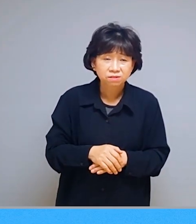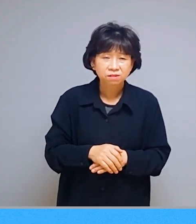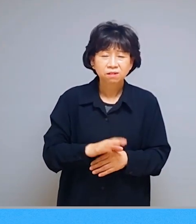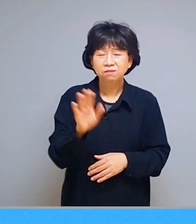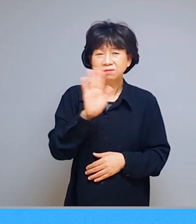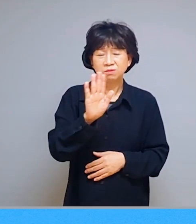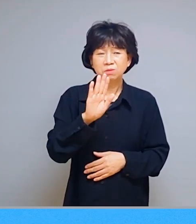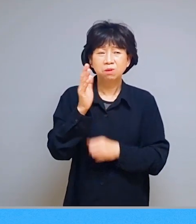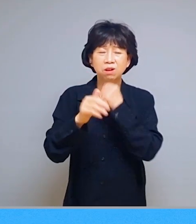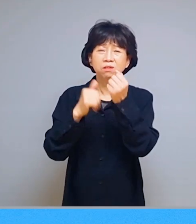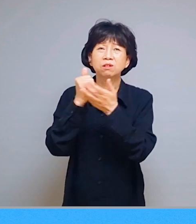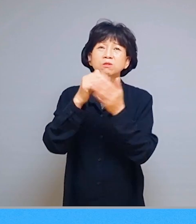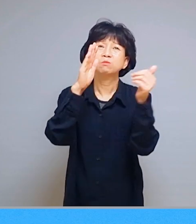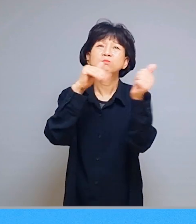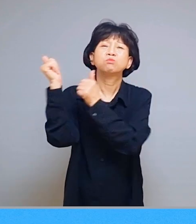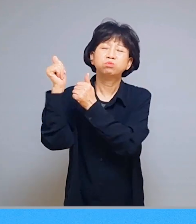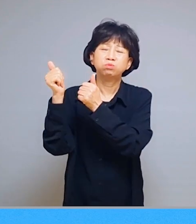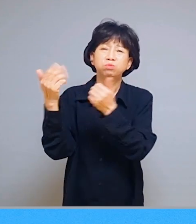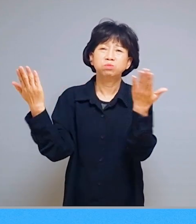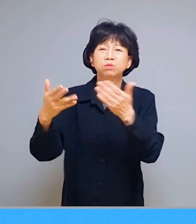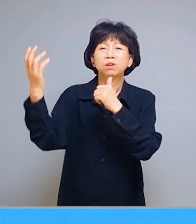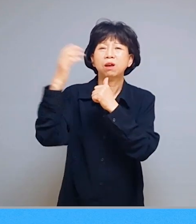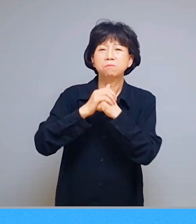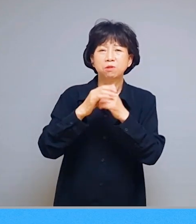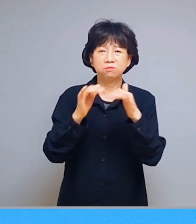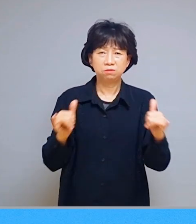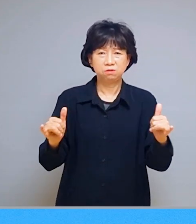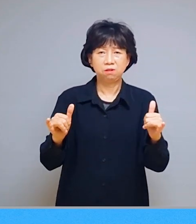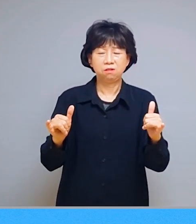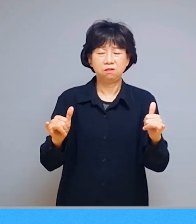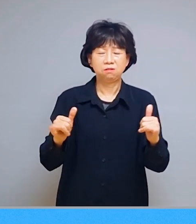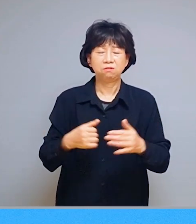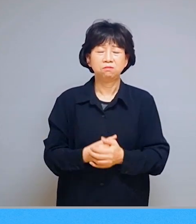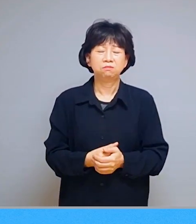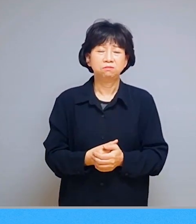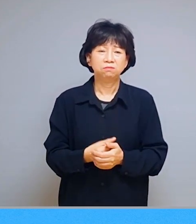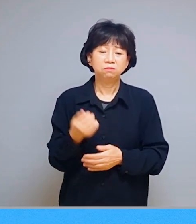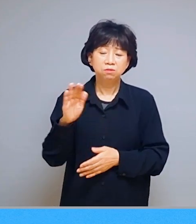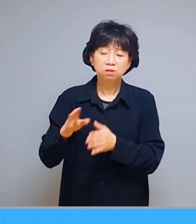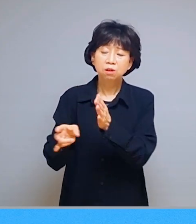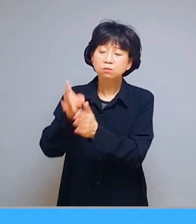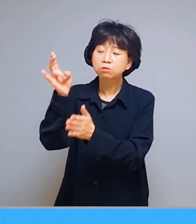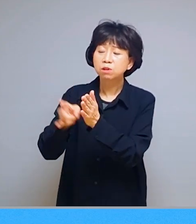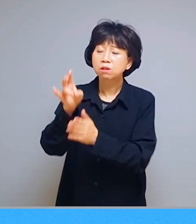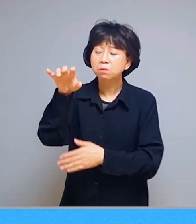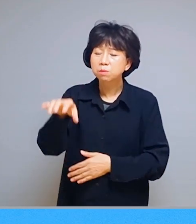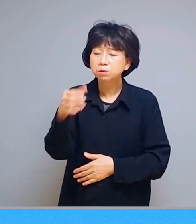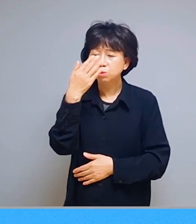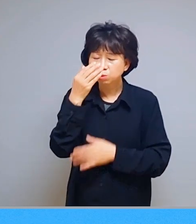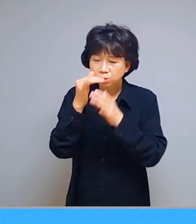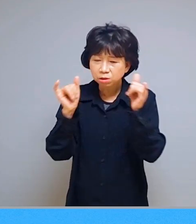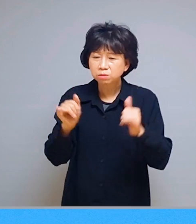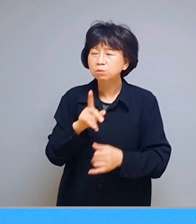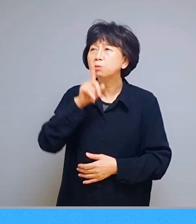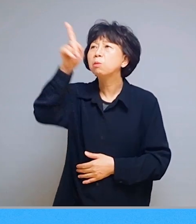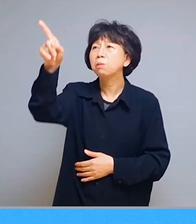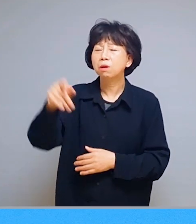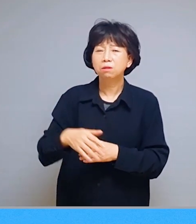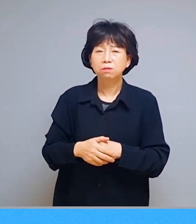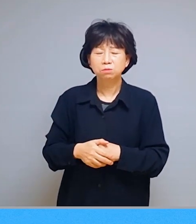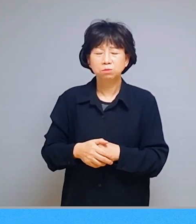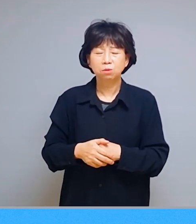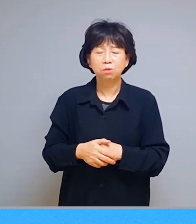받은 사명자인 줄 믿습니다. 그런데 예루살렘에서 유대인들에게 고소를 당하고